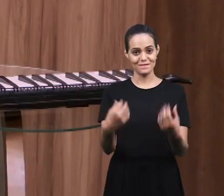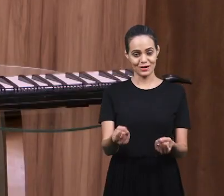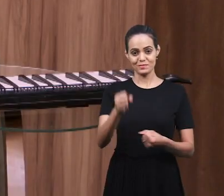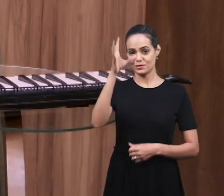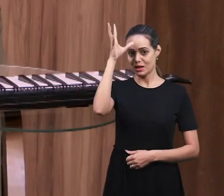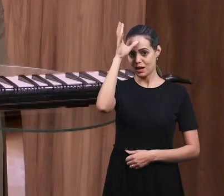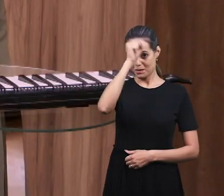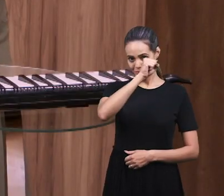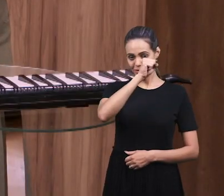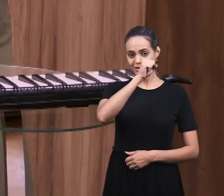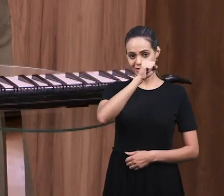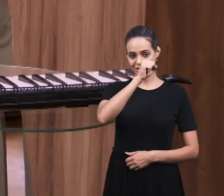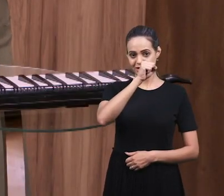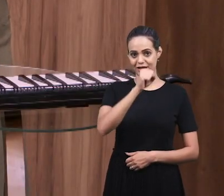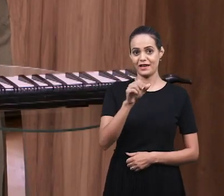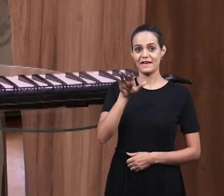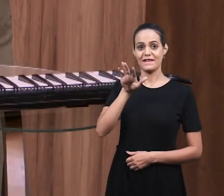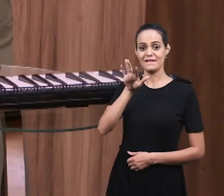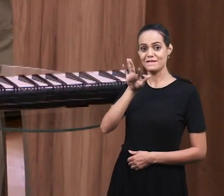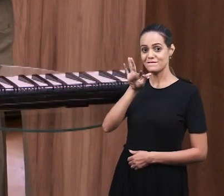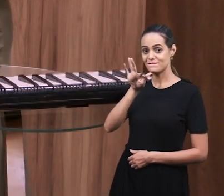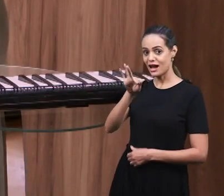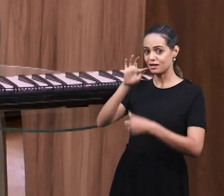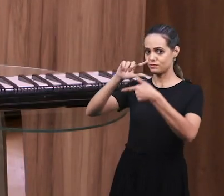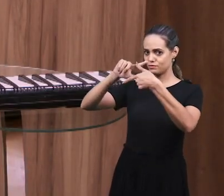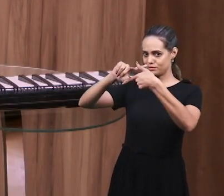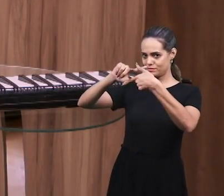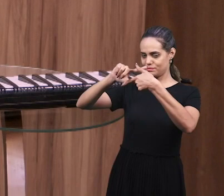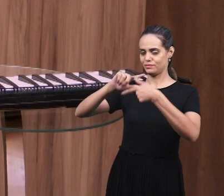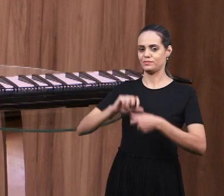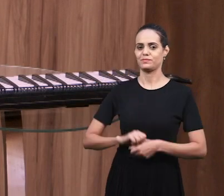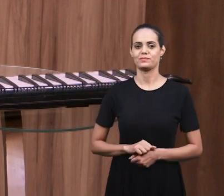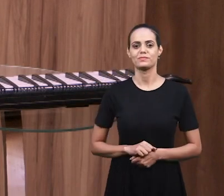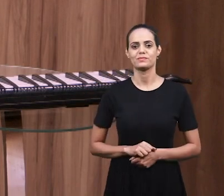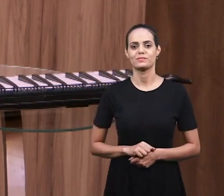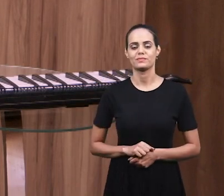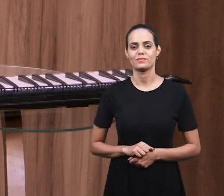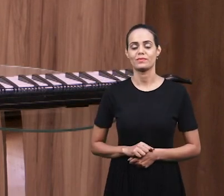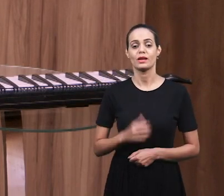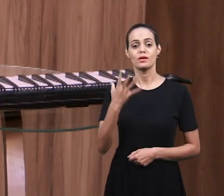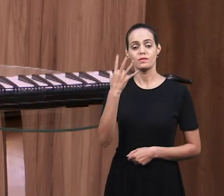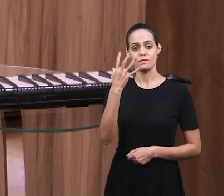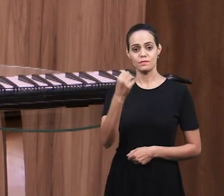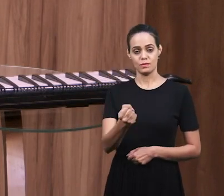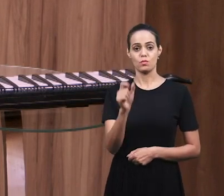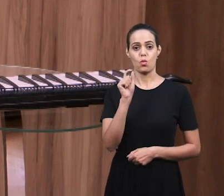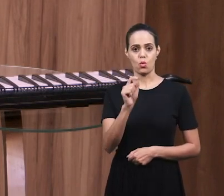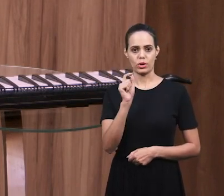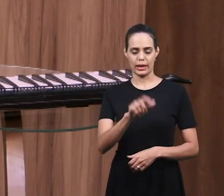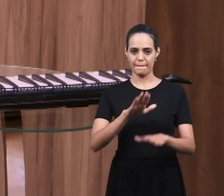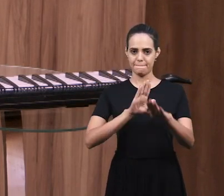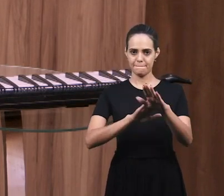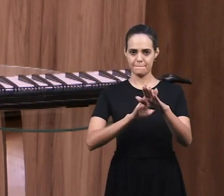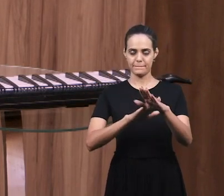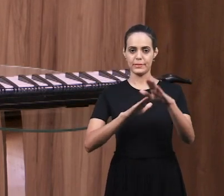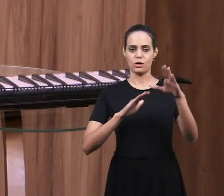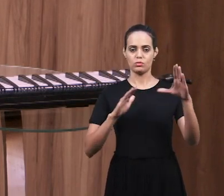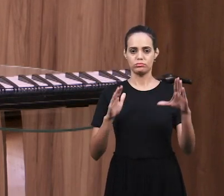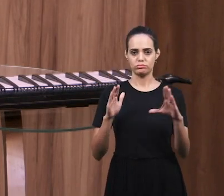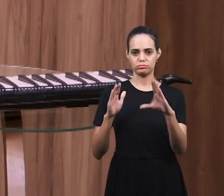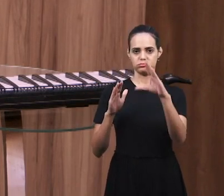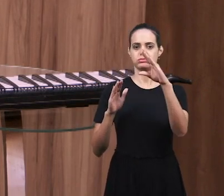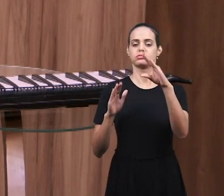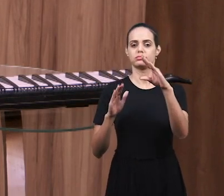Maintenant, nous allons apprendre la position de la note Fa jazz. Nous allons garder la main